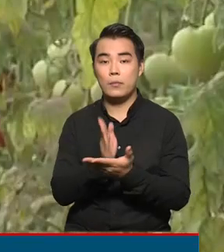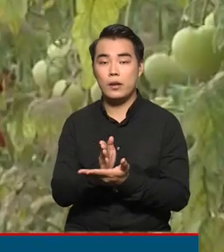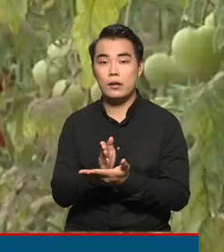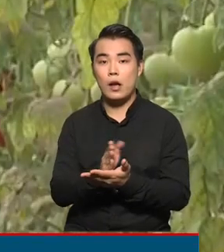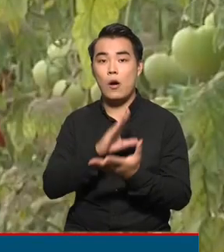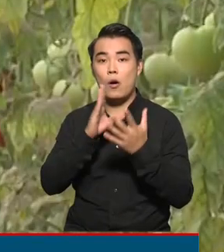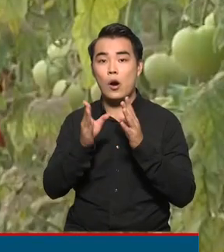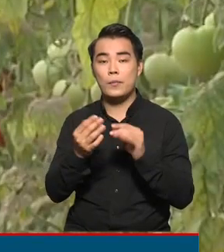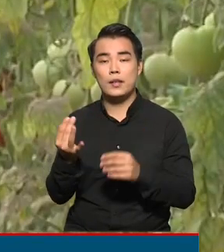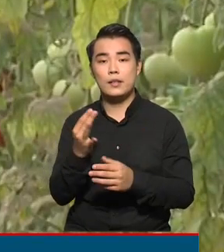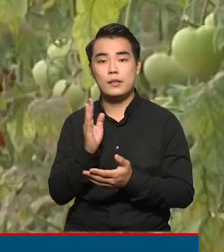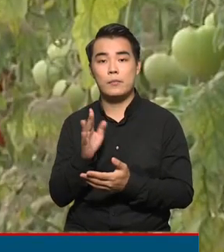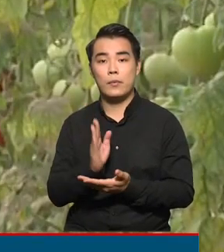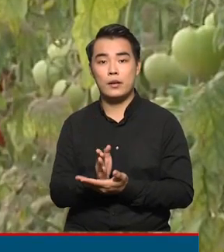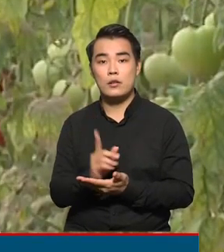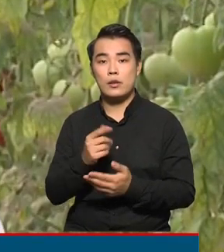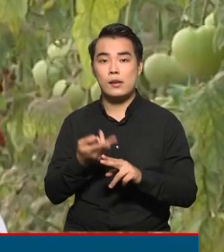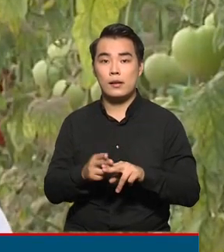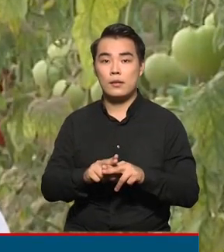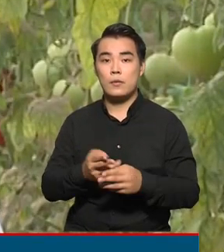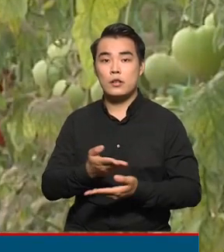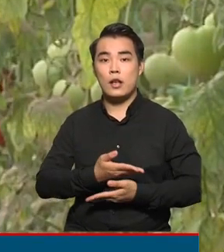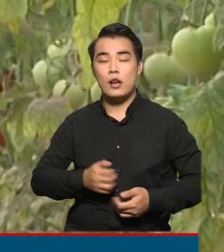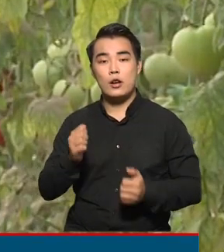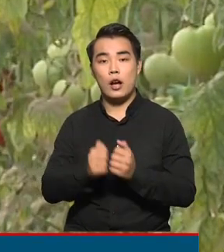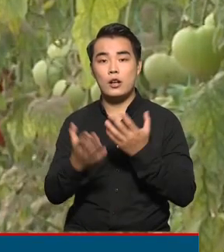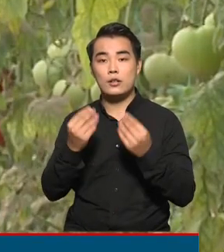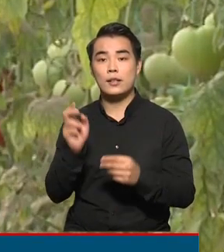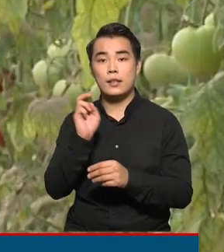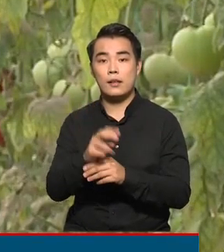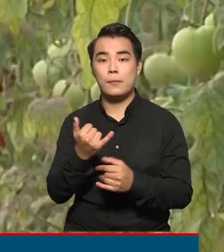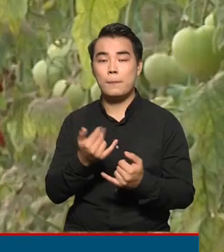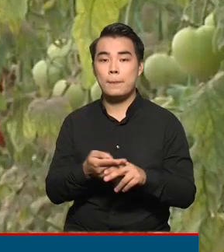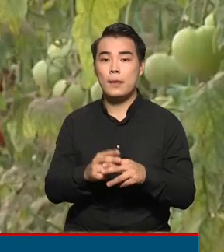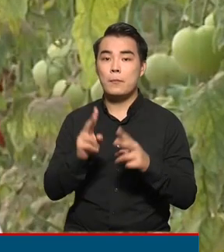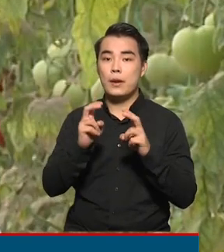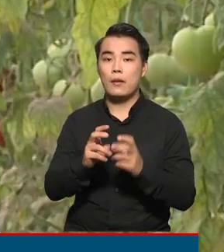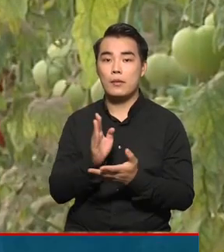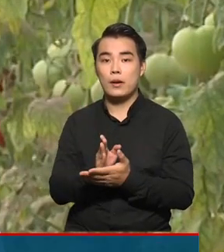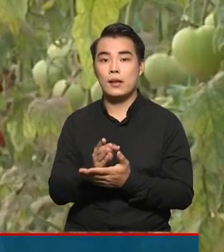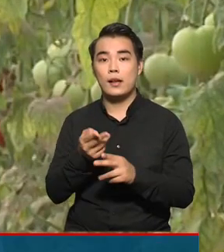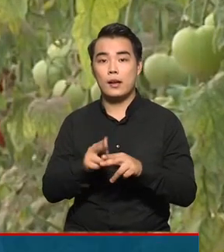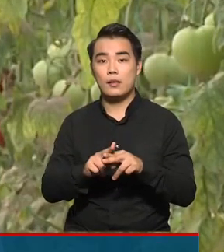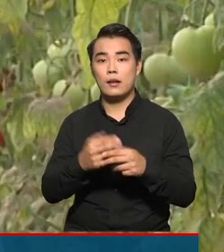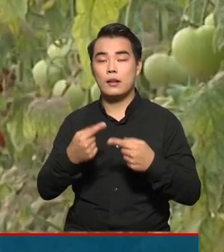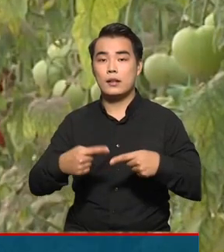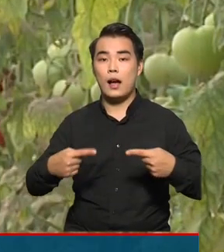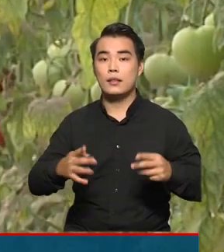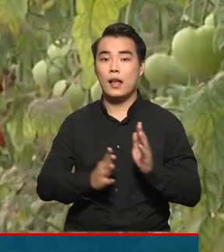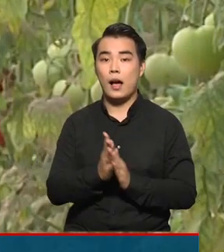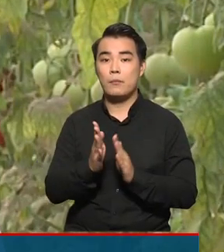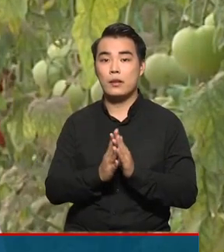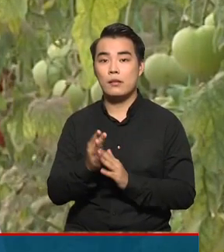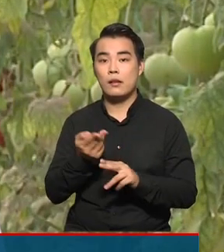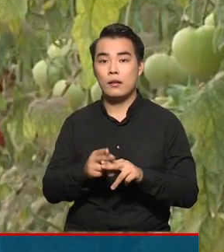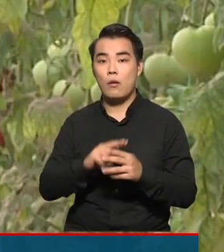құрылымы өте қызықтырады адамды. Сондықтан біз үнемі осы жерге келіп эксперименттер жасаймыз. Соның арқасында түрлі көгеністердің